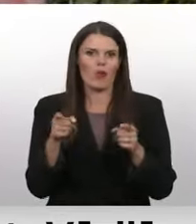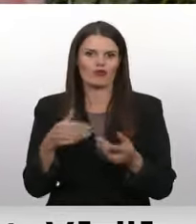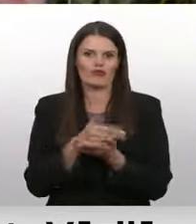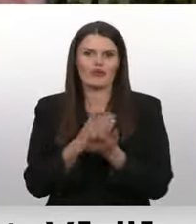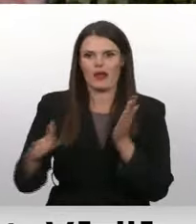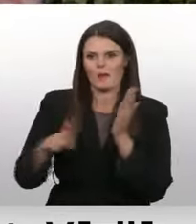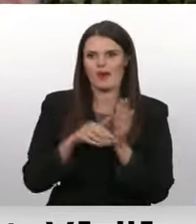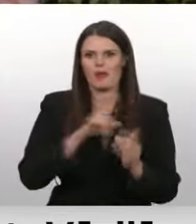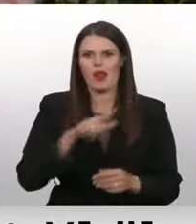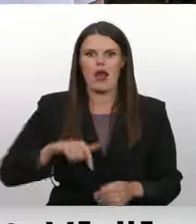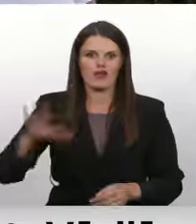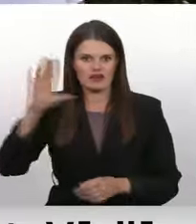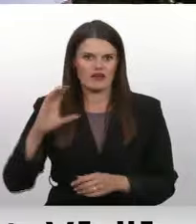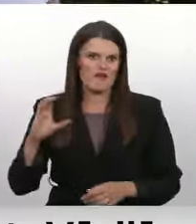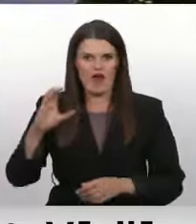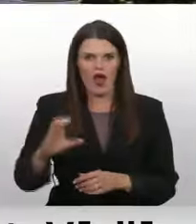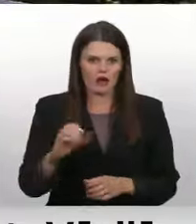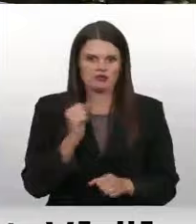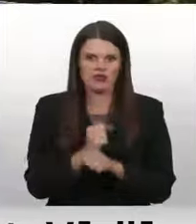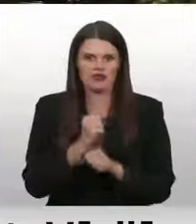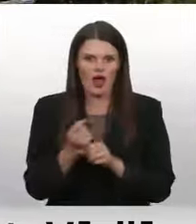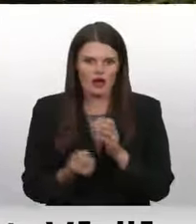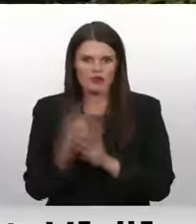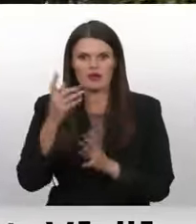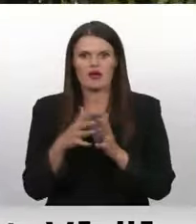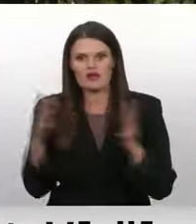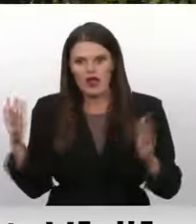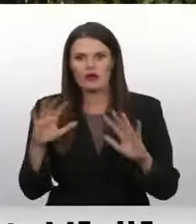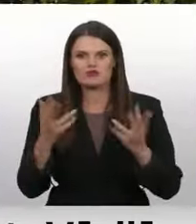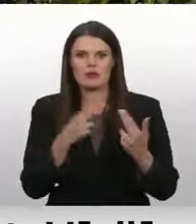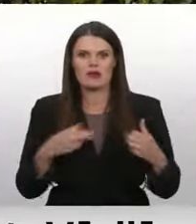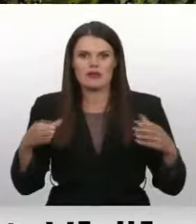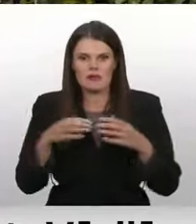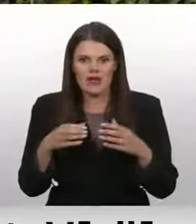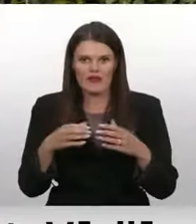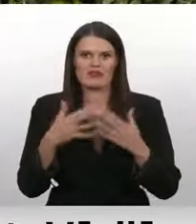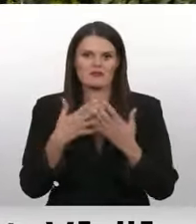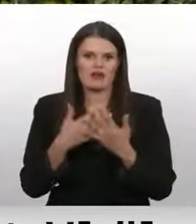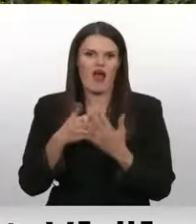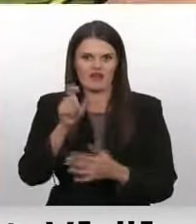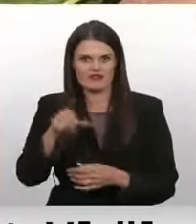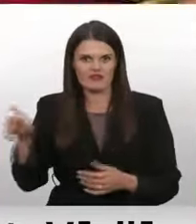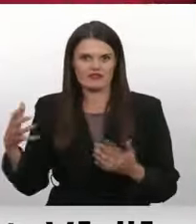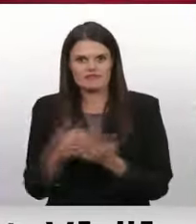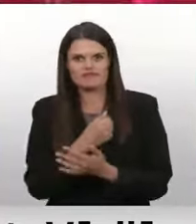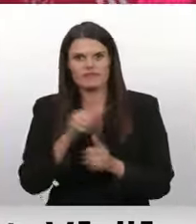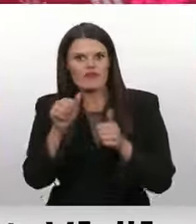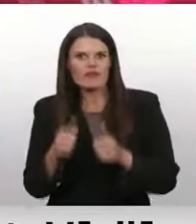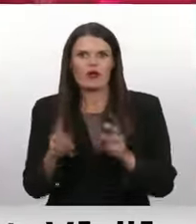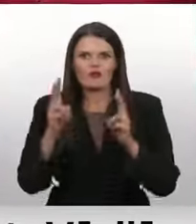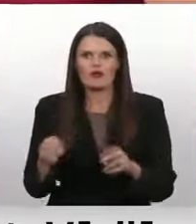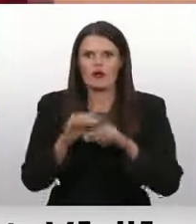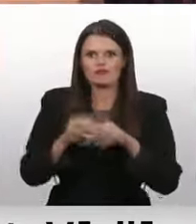daļēji palīdzējusi Latvijas valsts. Darba tapšanā daudz, bet biedrības Saime aktīvisti atraduši formulu, kā